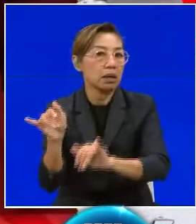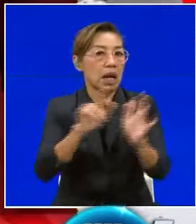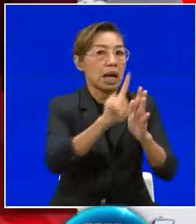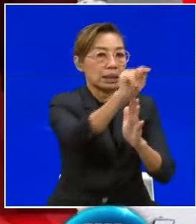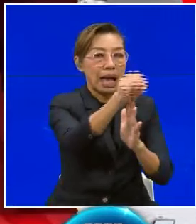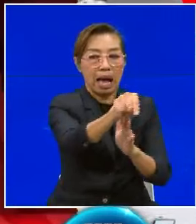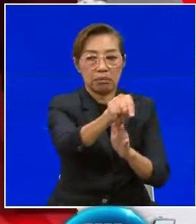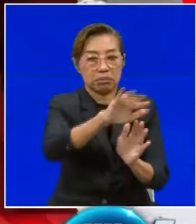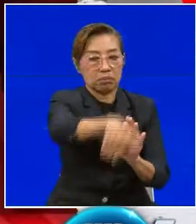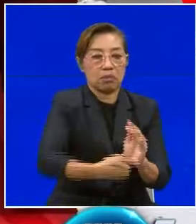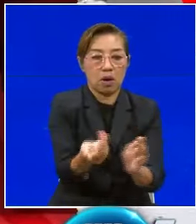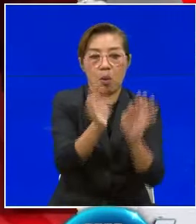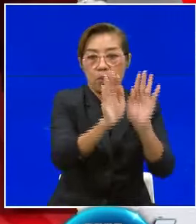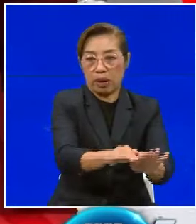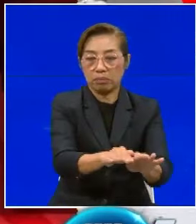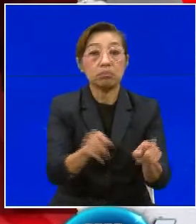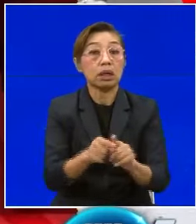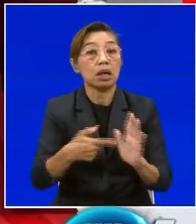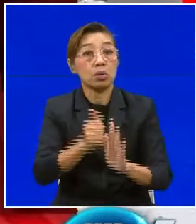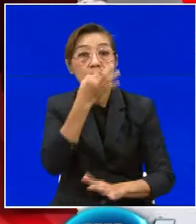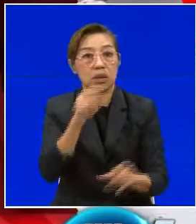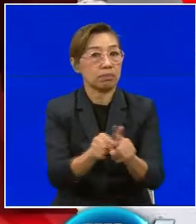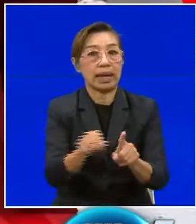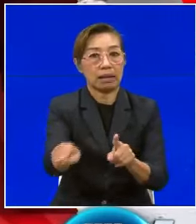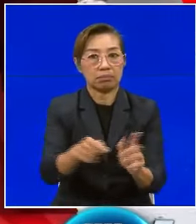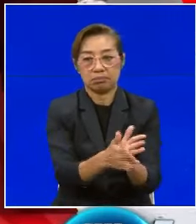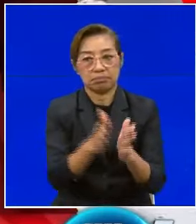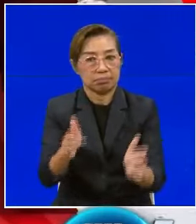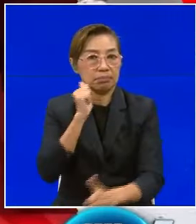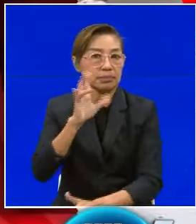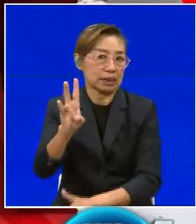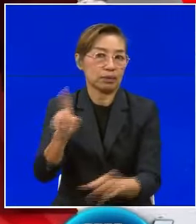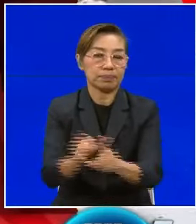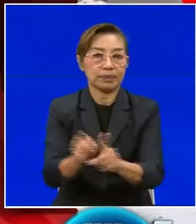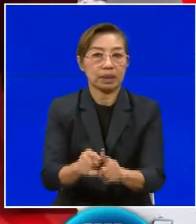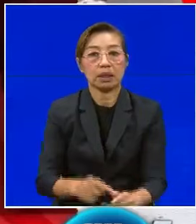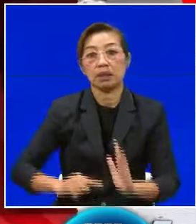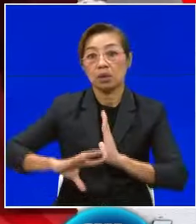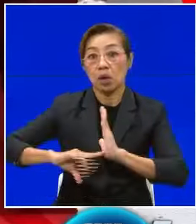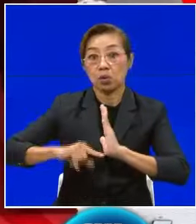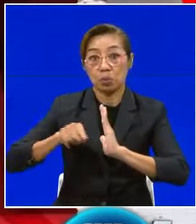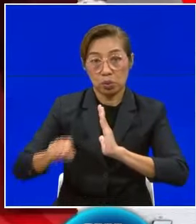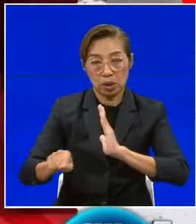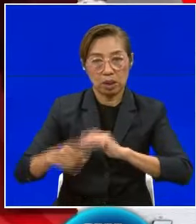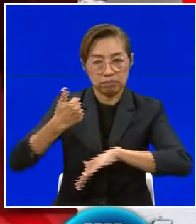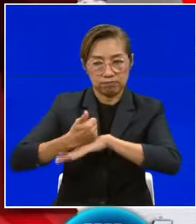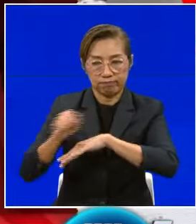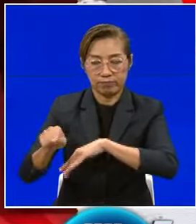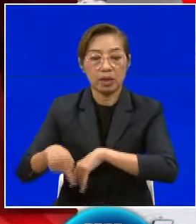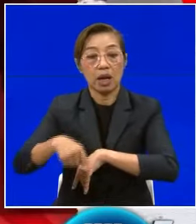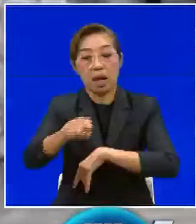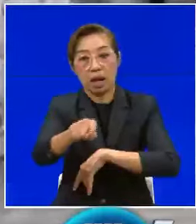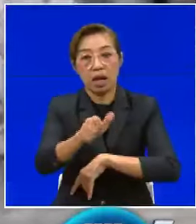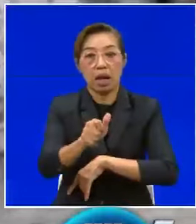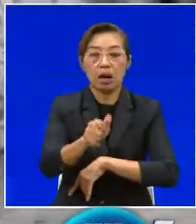ว่ามาที่ไหนกลับไปที่นั่นแล้วก็ต้องภายใน7วันด้วยนะ ทีนี้จังหวัดชลบุรีนะคะมีการมอบหมายให้ที่ทำการปกครองอำเ